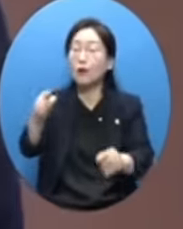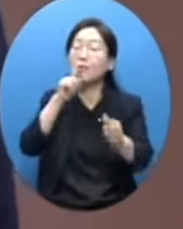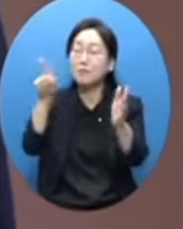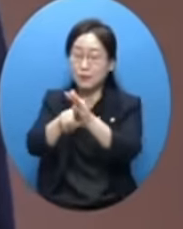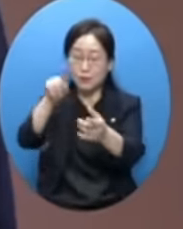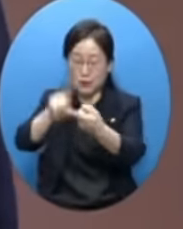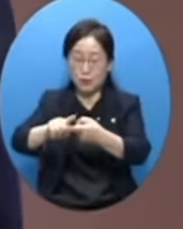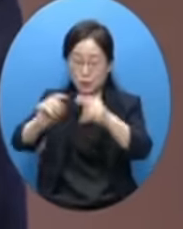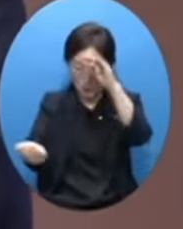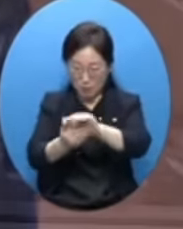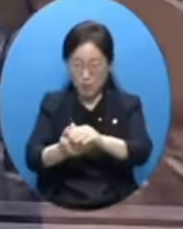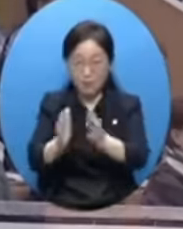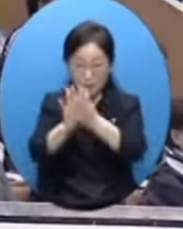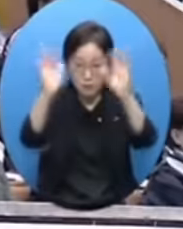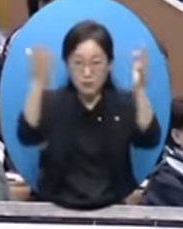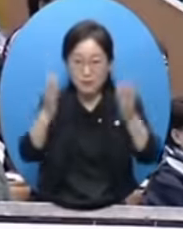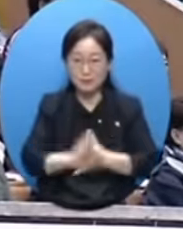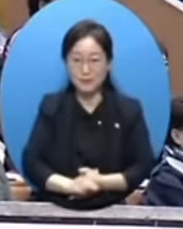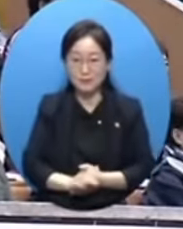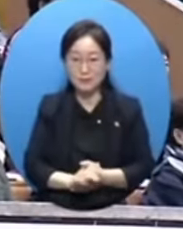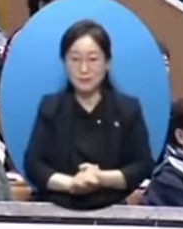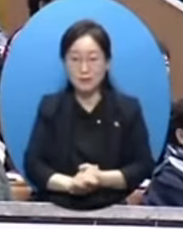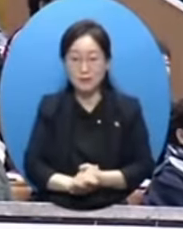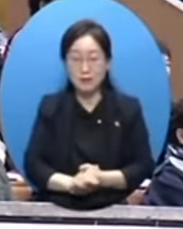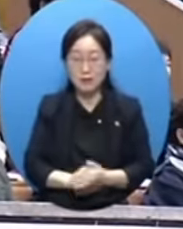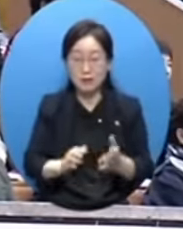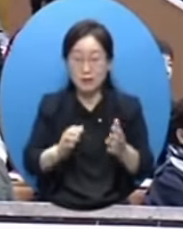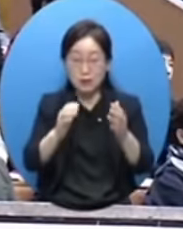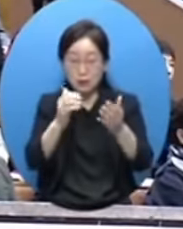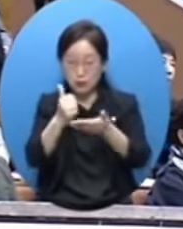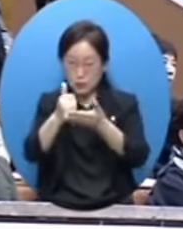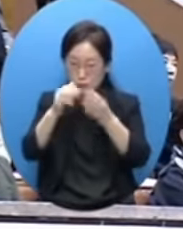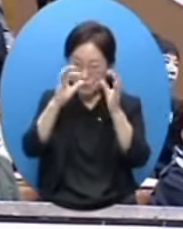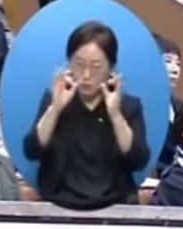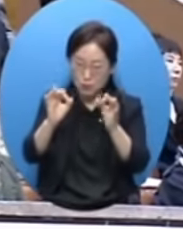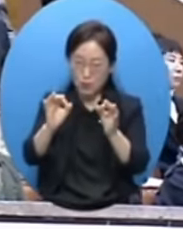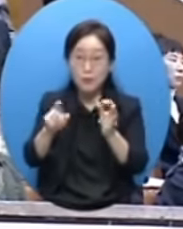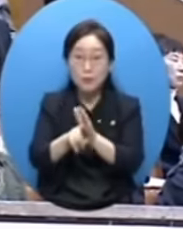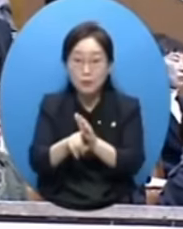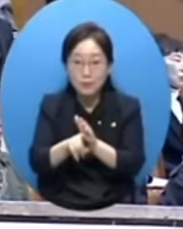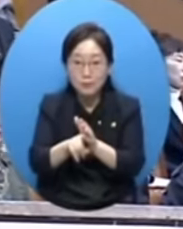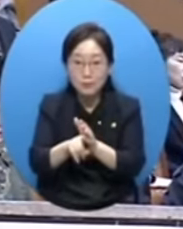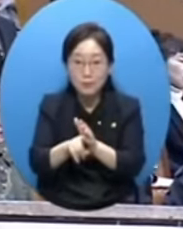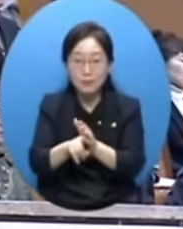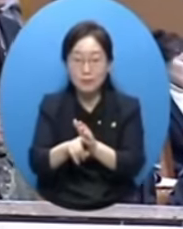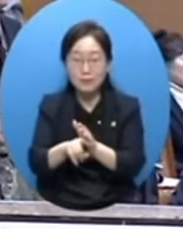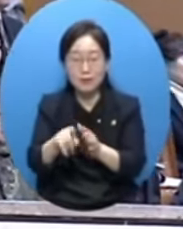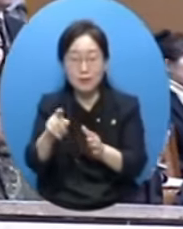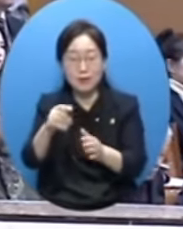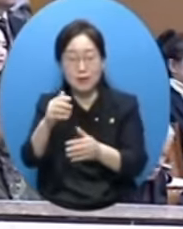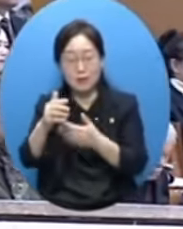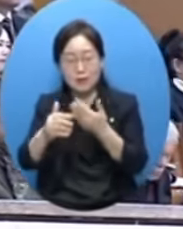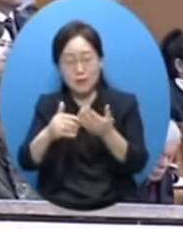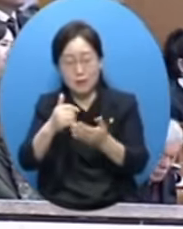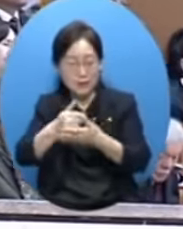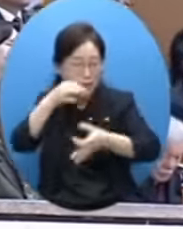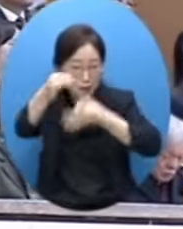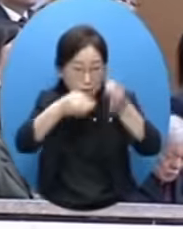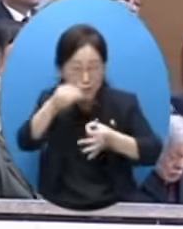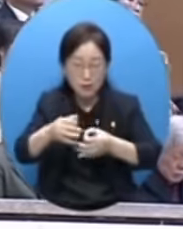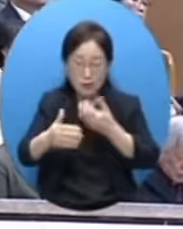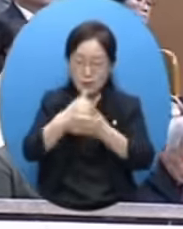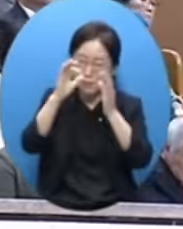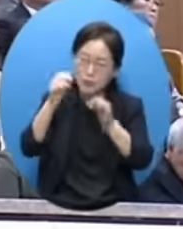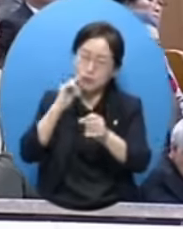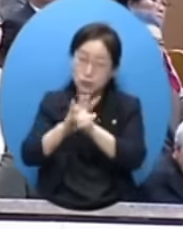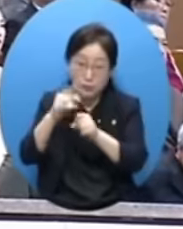될지어다. 할렐루야. 주님 보신 믿음으로 그들이 부르실 때 주님이 그를 불쌍히 보시기만 하면